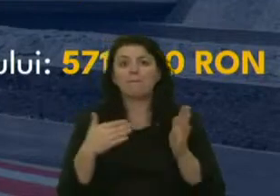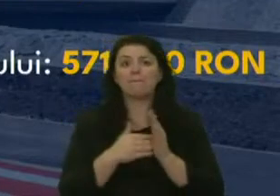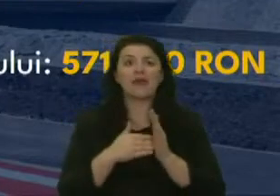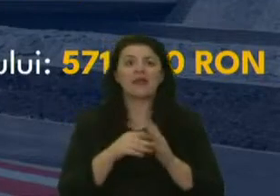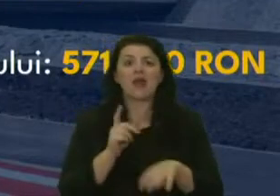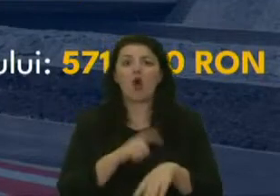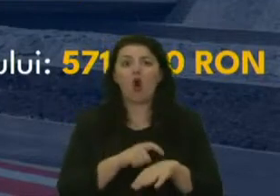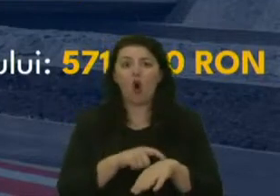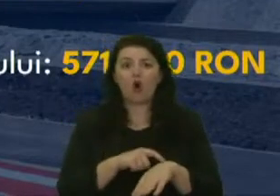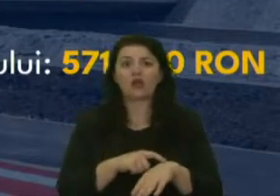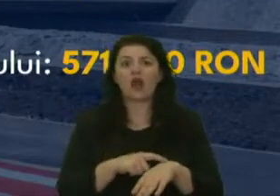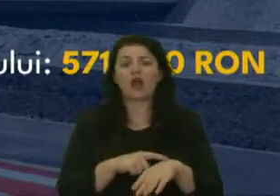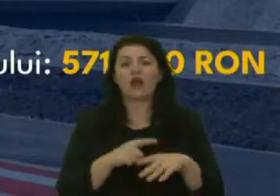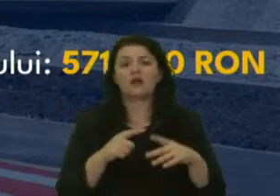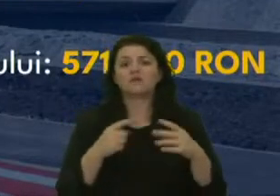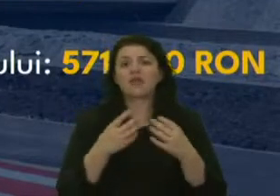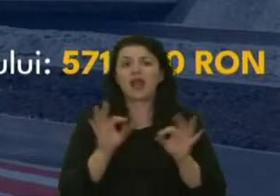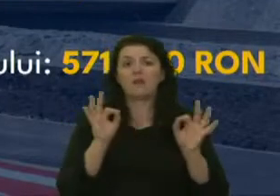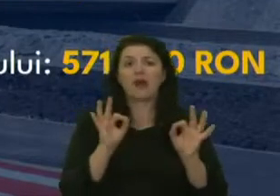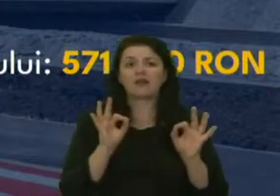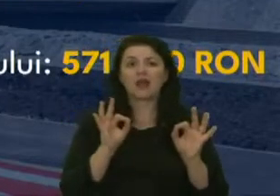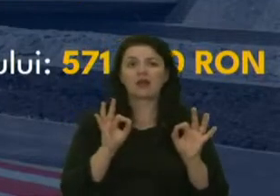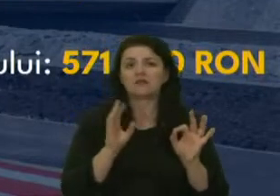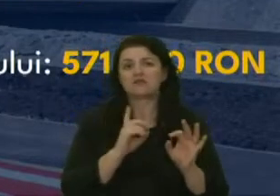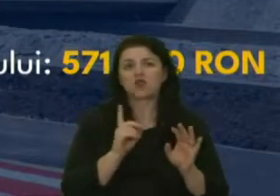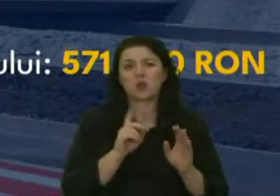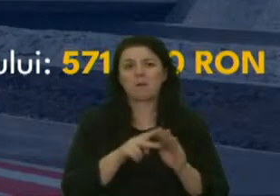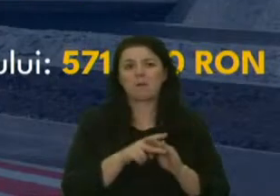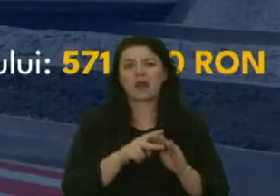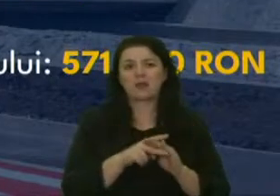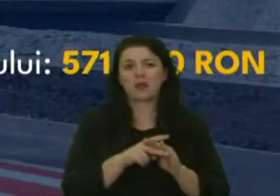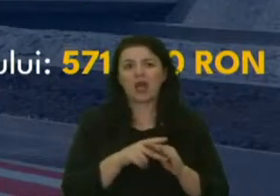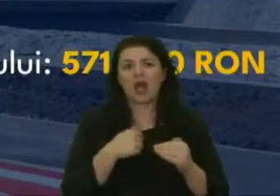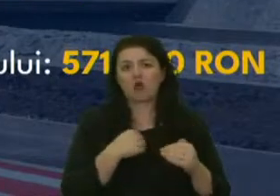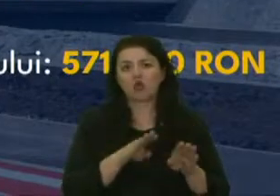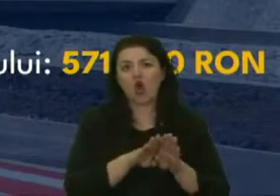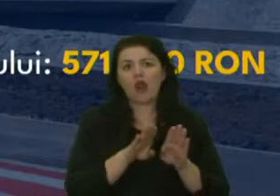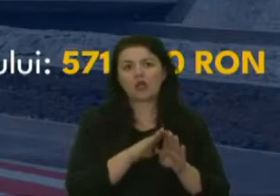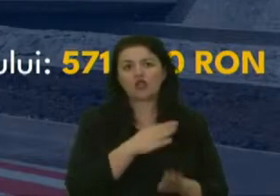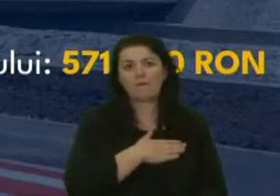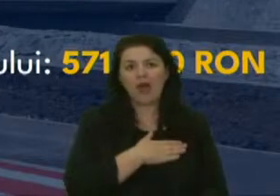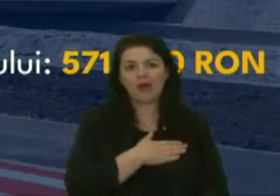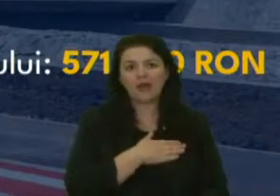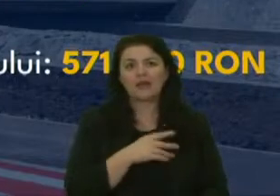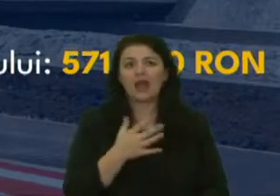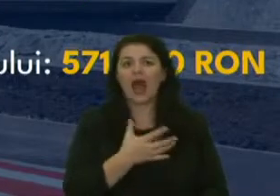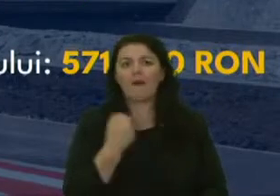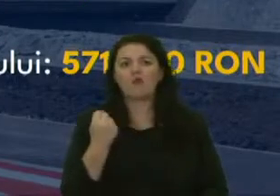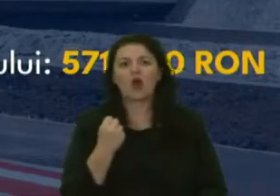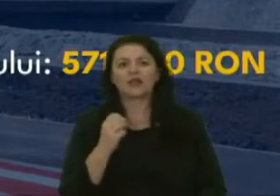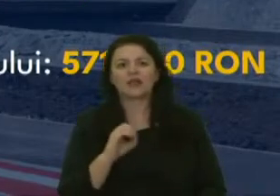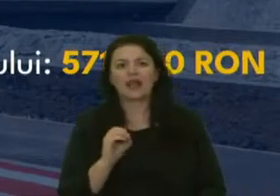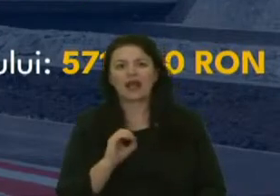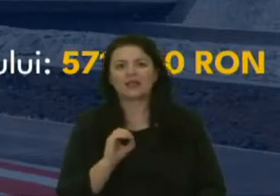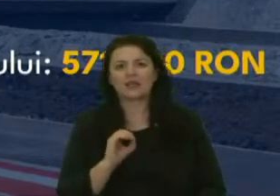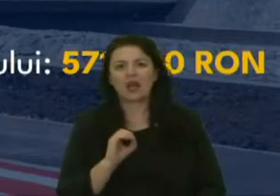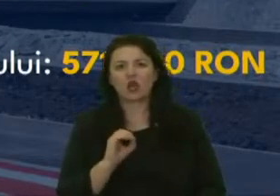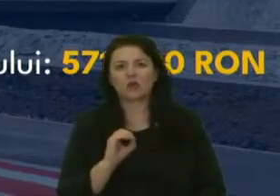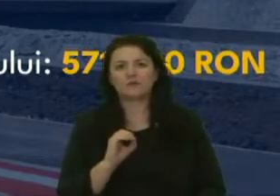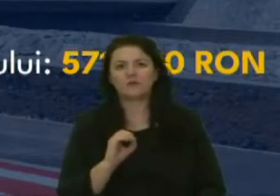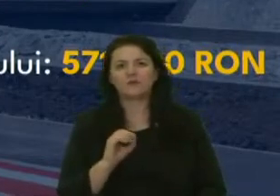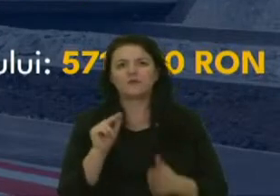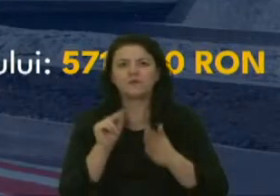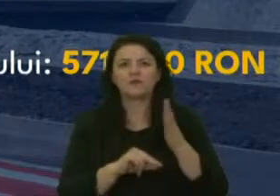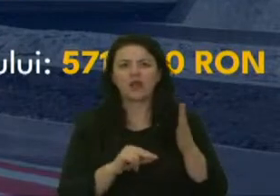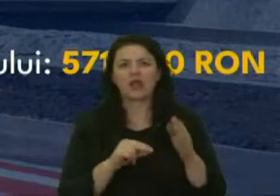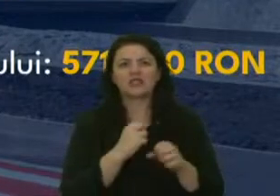și zile și luni de de libertate pentru că nu trebuia să mă preocupe acest subiect eu și pe colegii mei dar am luat o de la zero de la zero cerând permisiune să